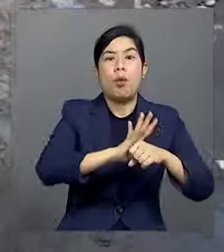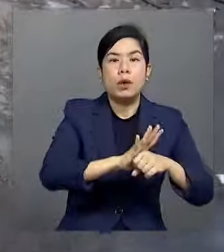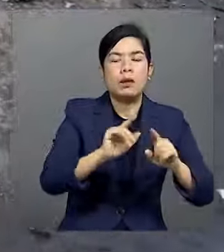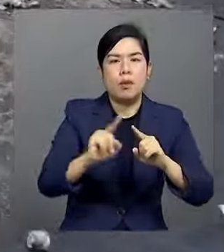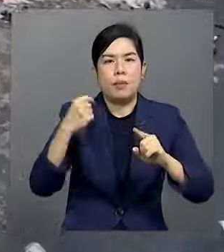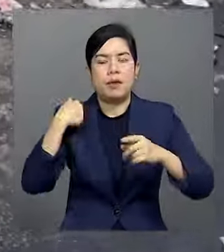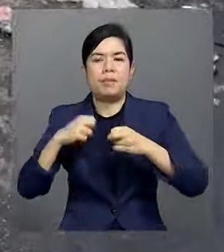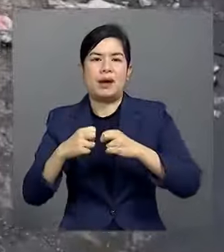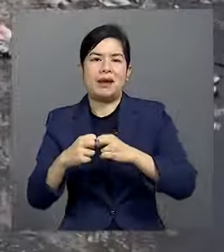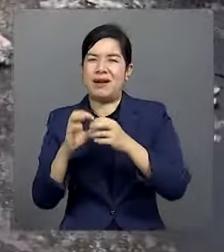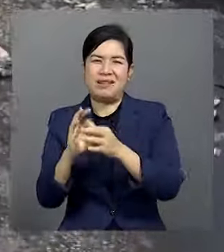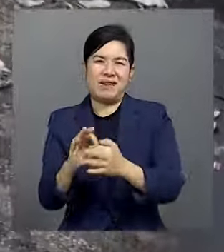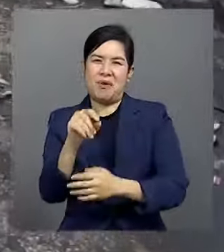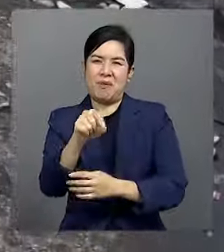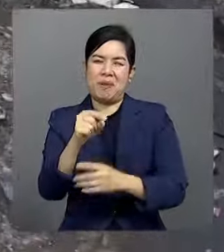ภาพจากไมโครพลาสติก